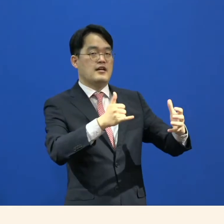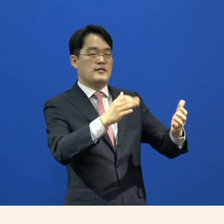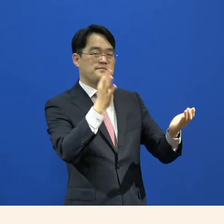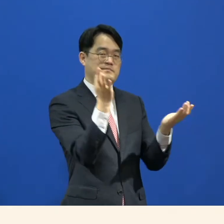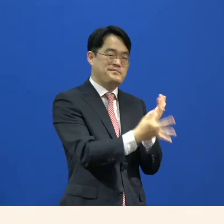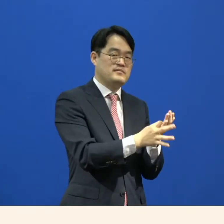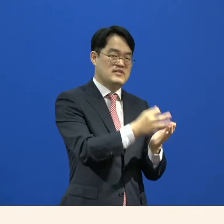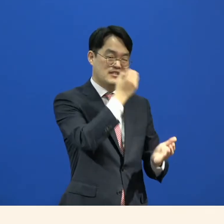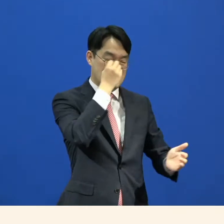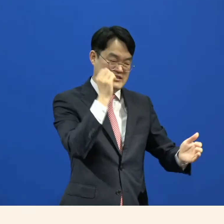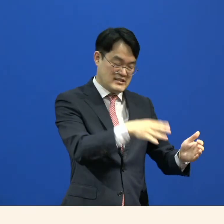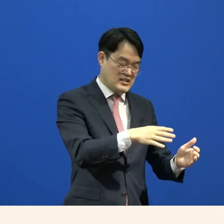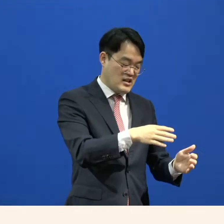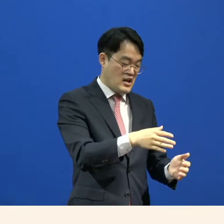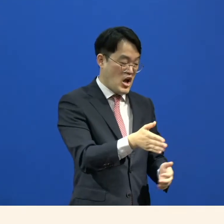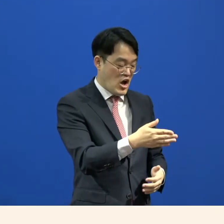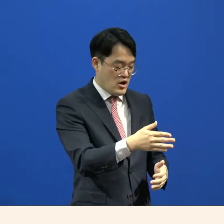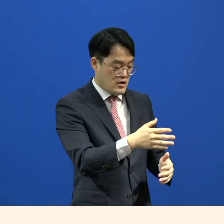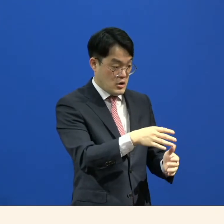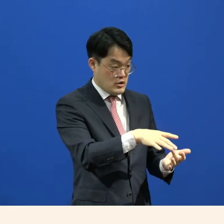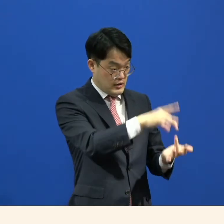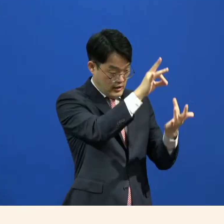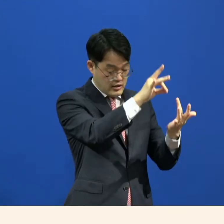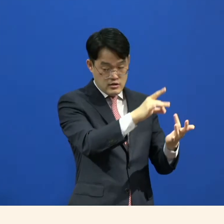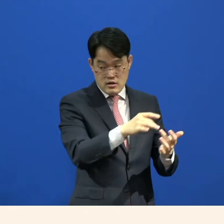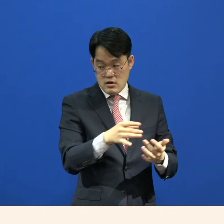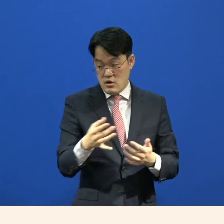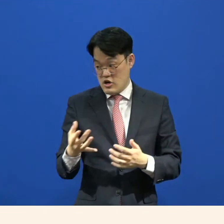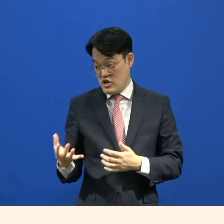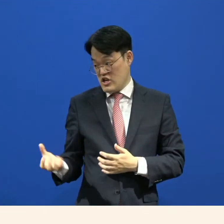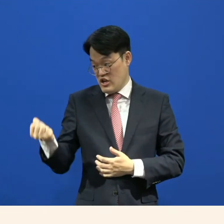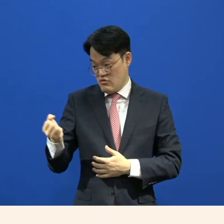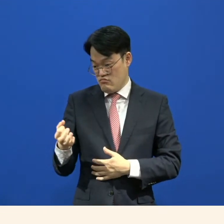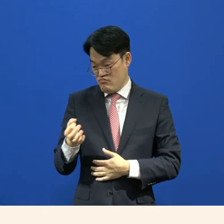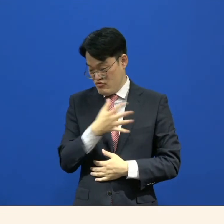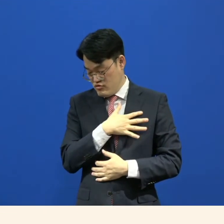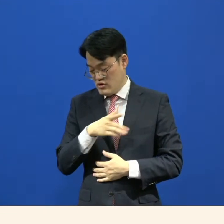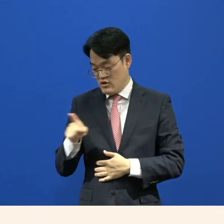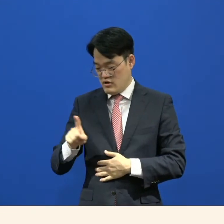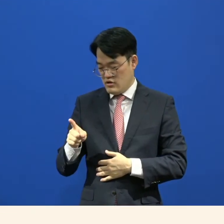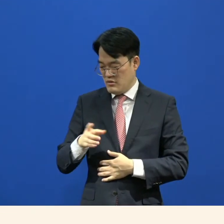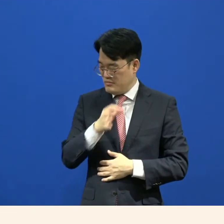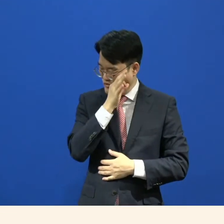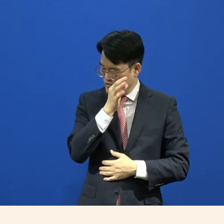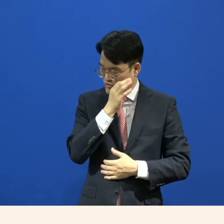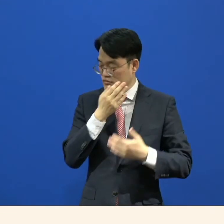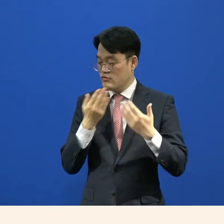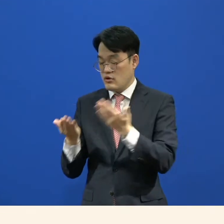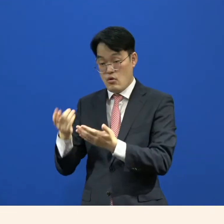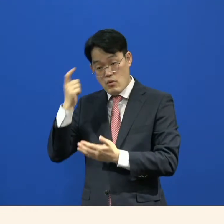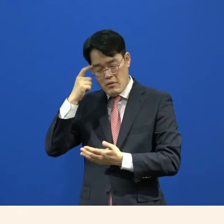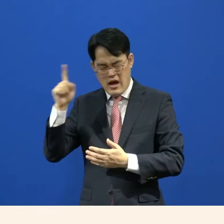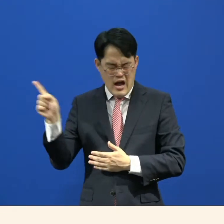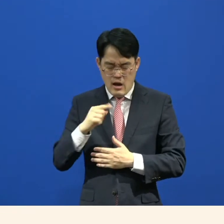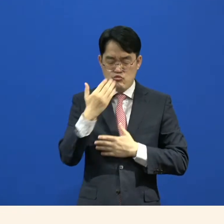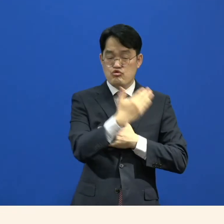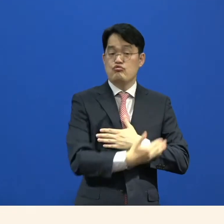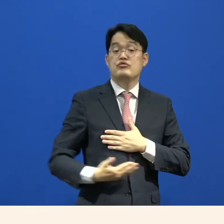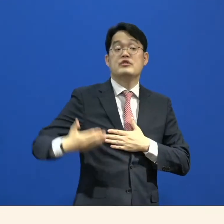하시나니 이는 아무 육체도 하나님 앞에서 자랑하지 못하게 하려 하심이라.